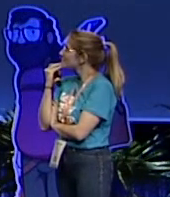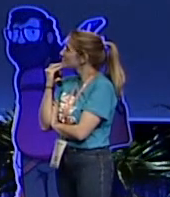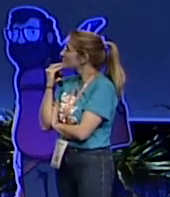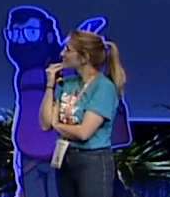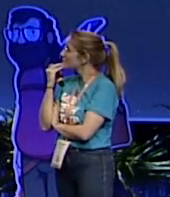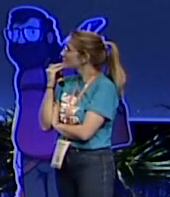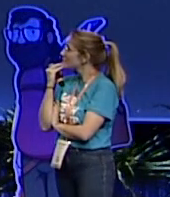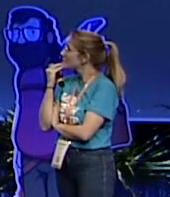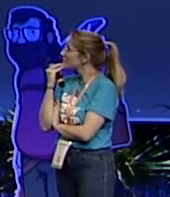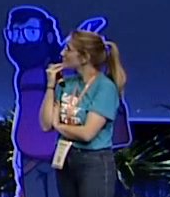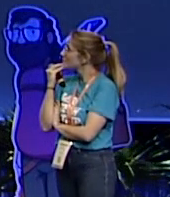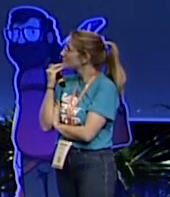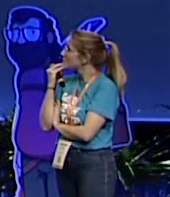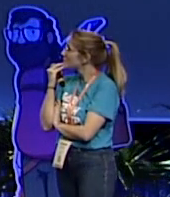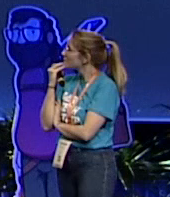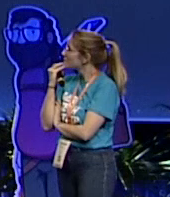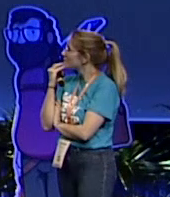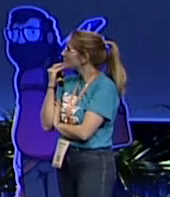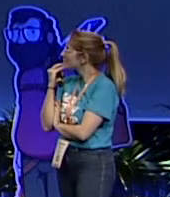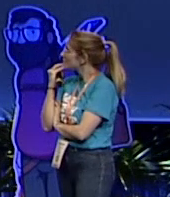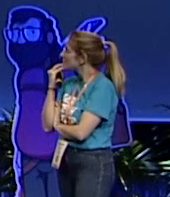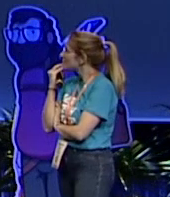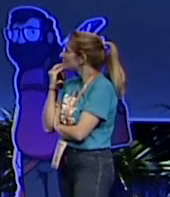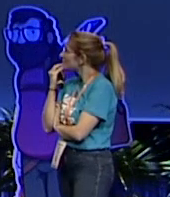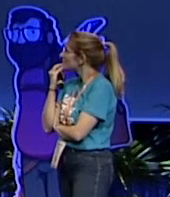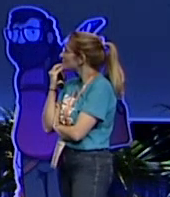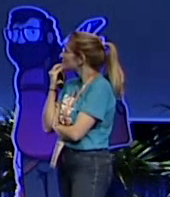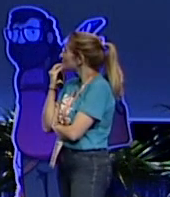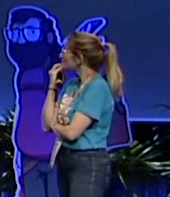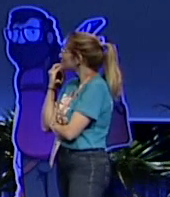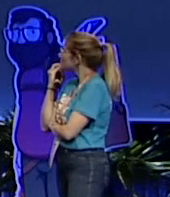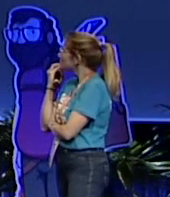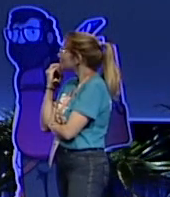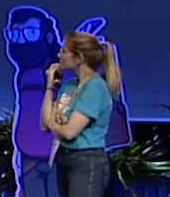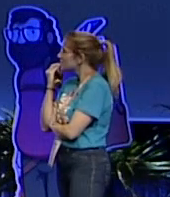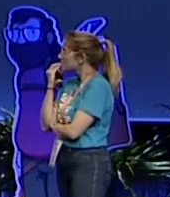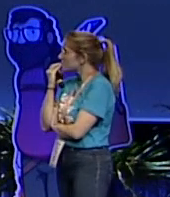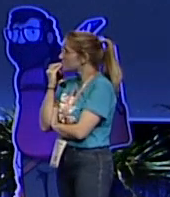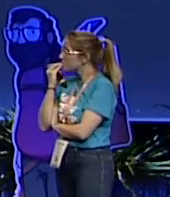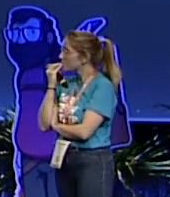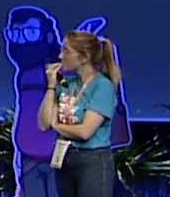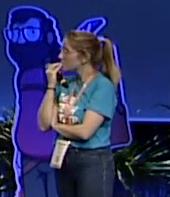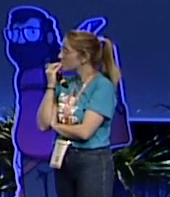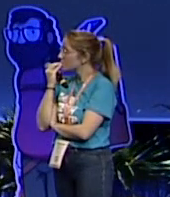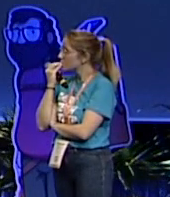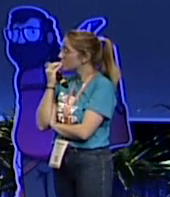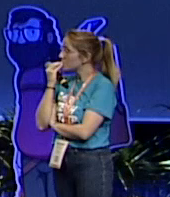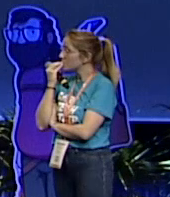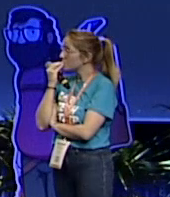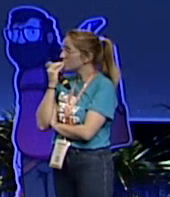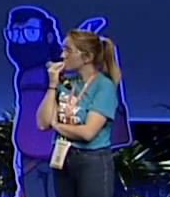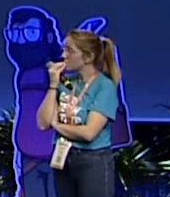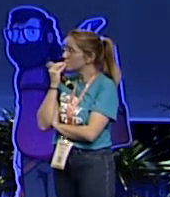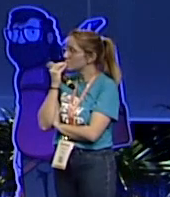Moins de grandes différences sur les données de validation. Nos courbes se recoupent un petit peu. Donc, ce que je vous propose, c'est qu'on